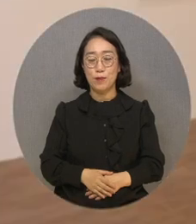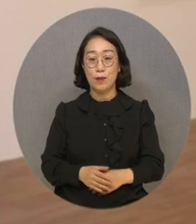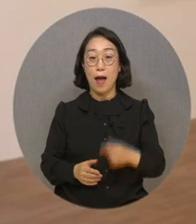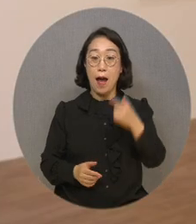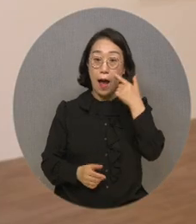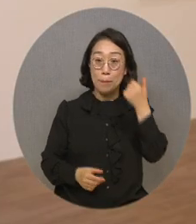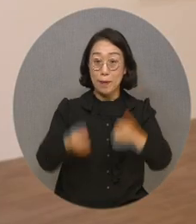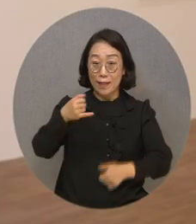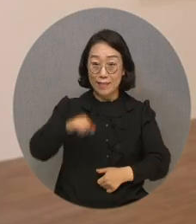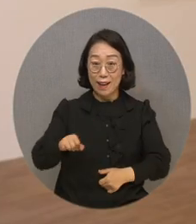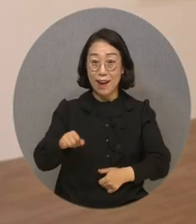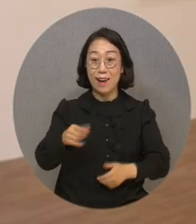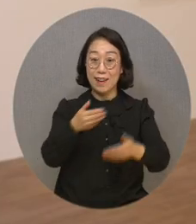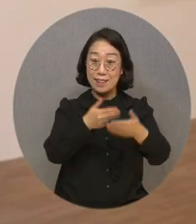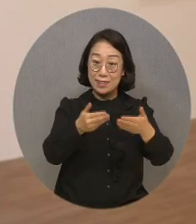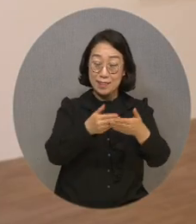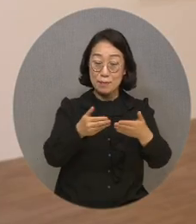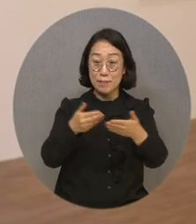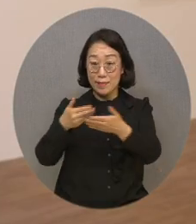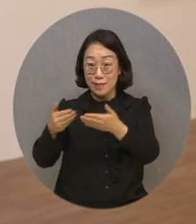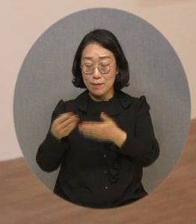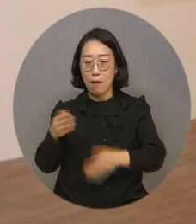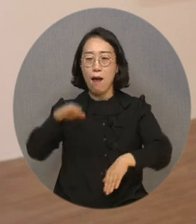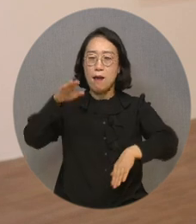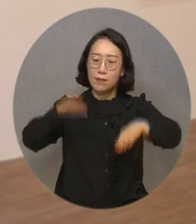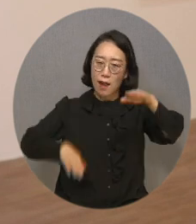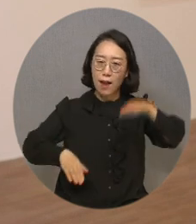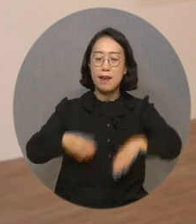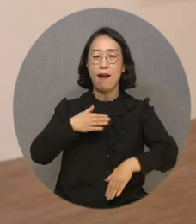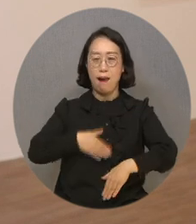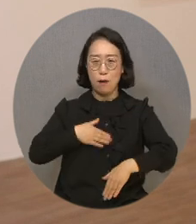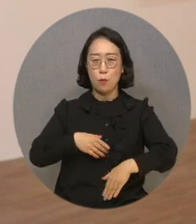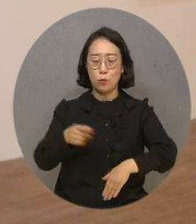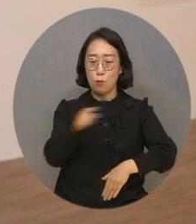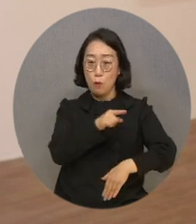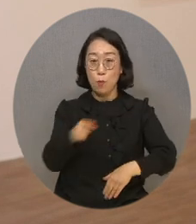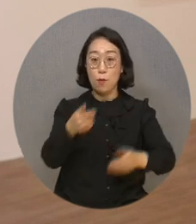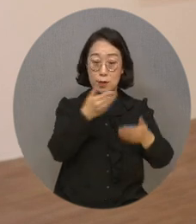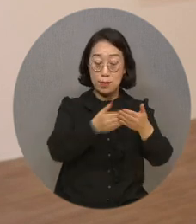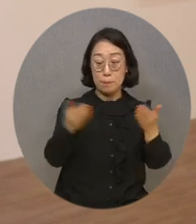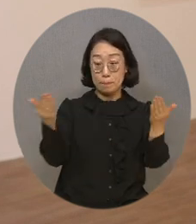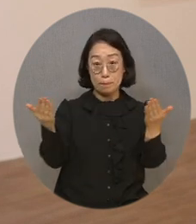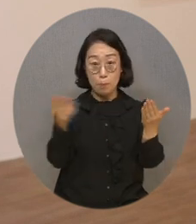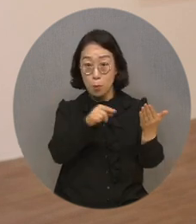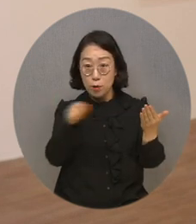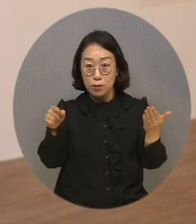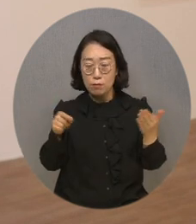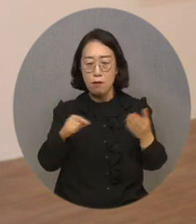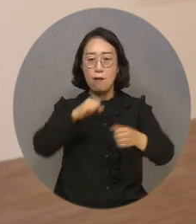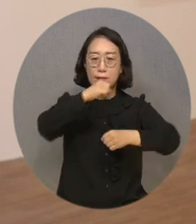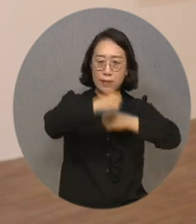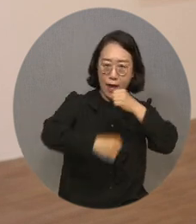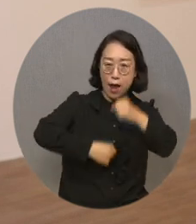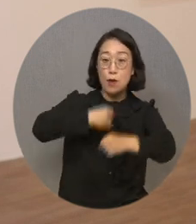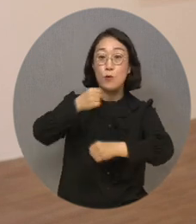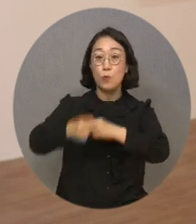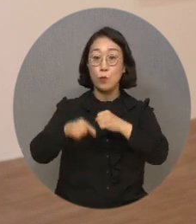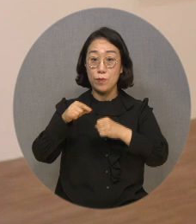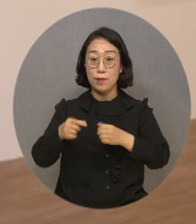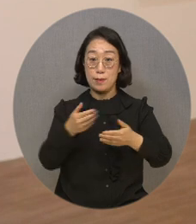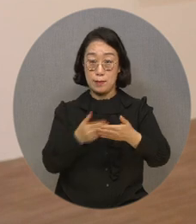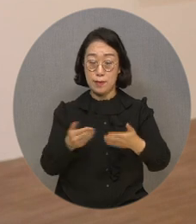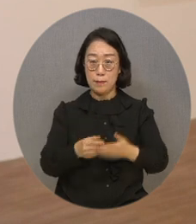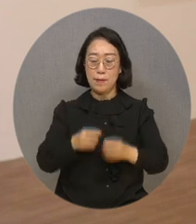오웅진, 오수연 작가는 각기 다른 세대를 인정하고 작품을 공유하면서 틀에 얽매이지 않는 작품 세계가